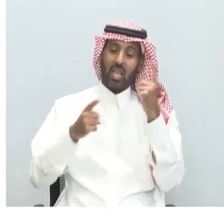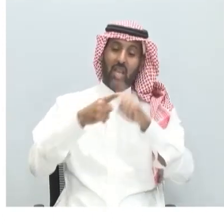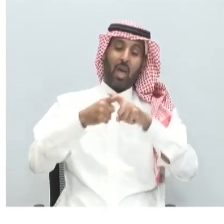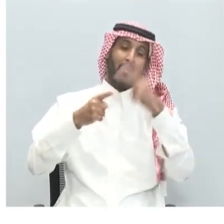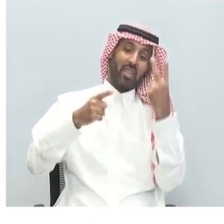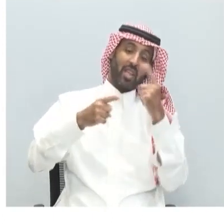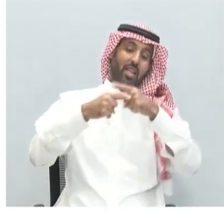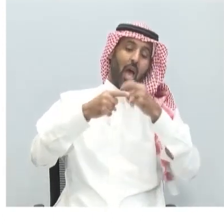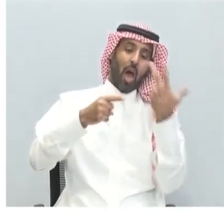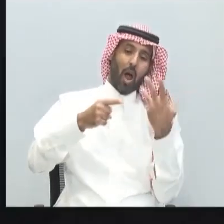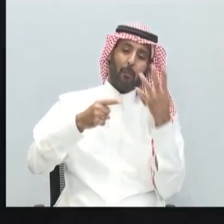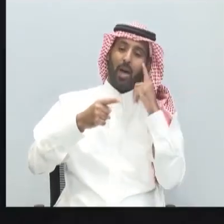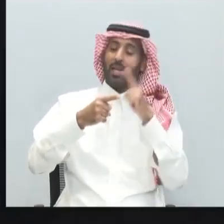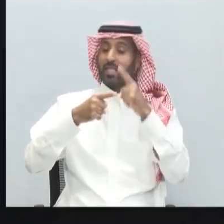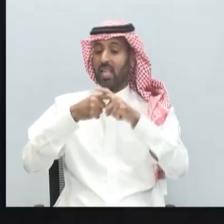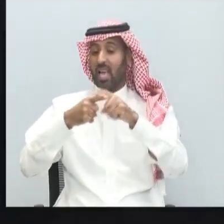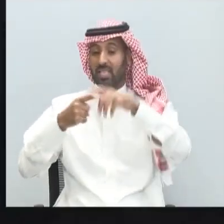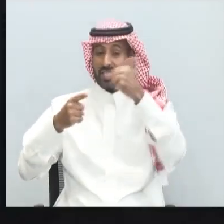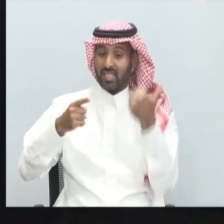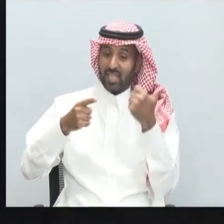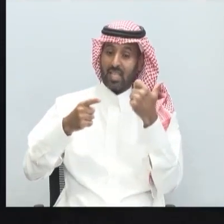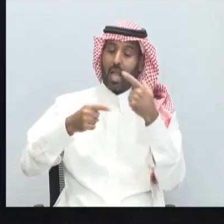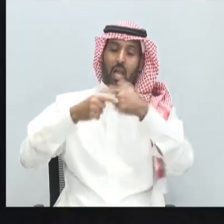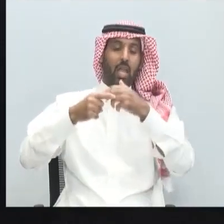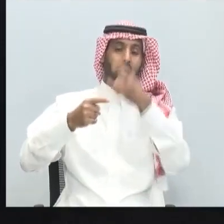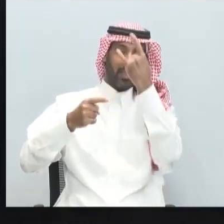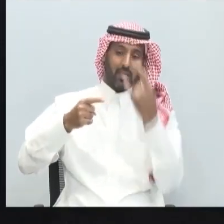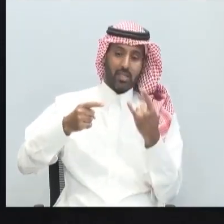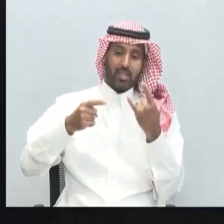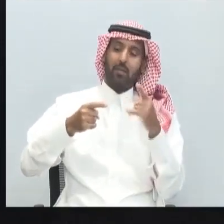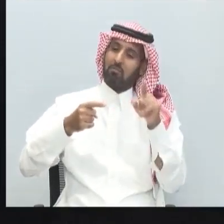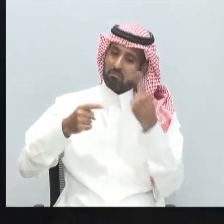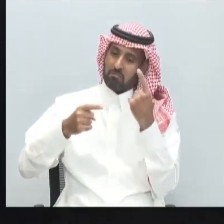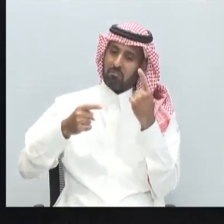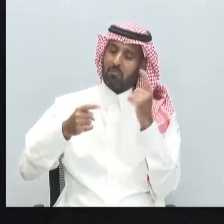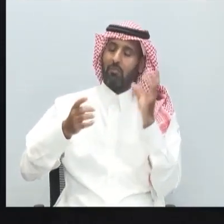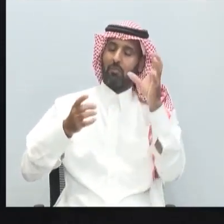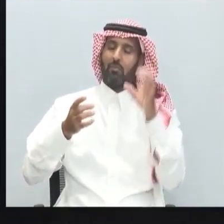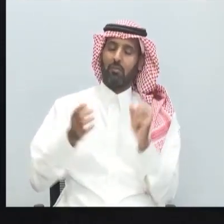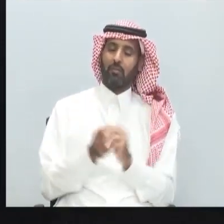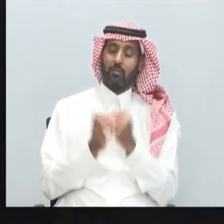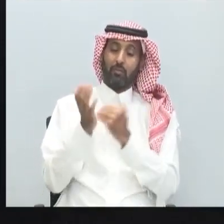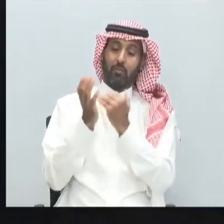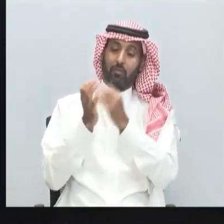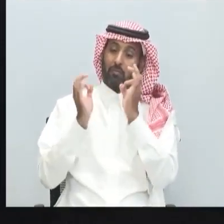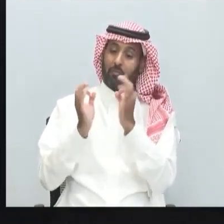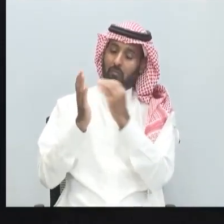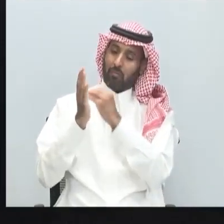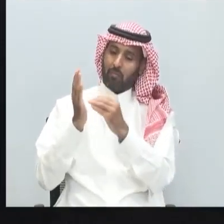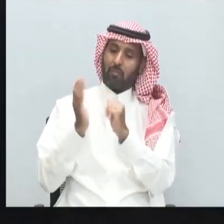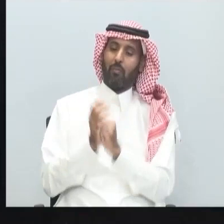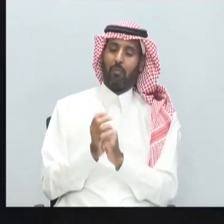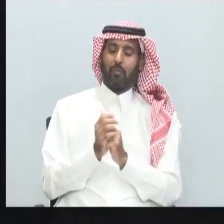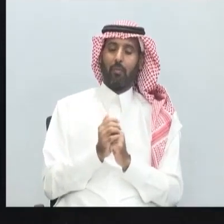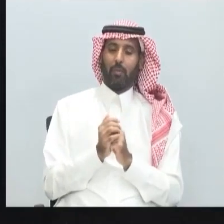اربعه وسته عشره اصبح العدد صحيح اكتملت عندي المستويات